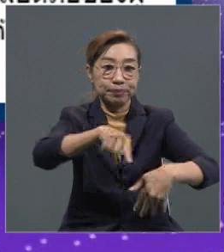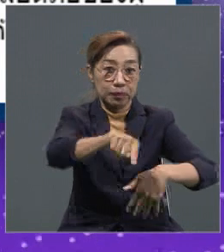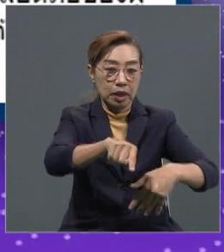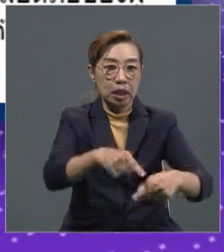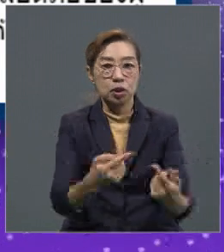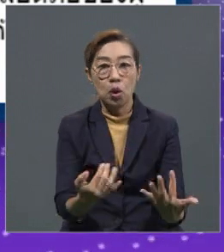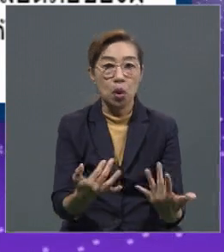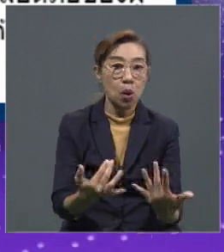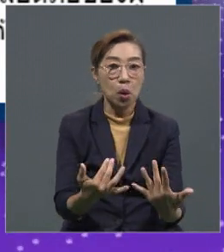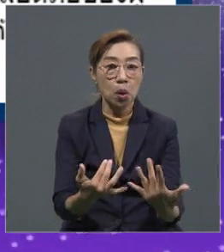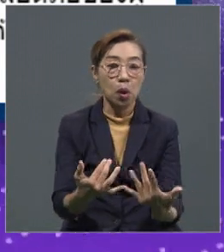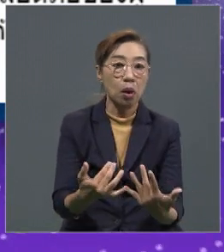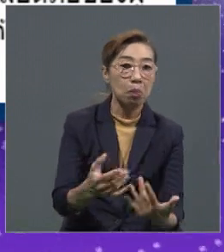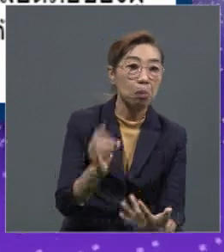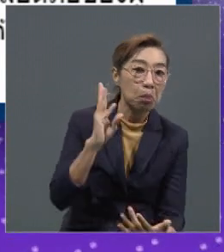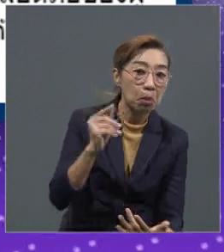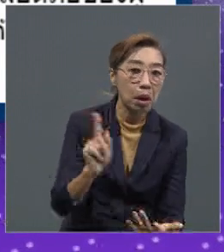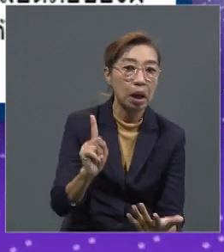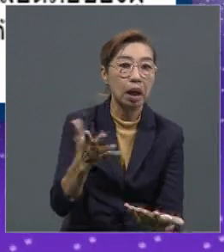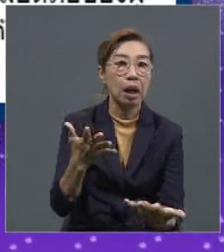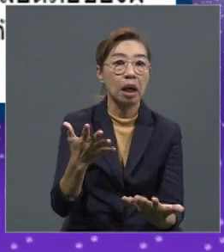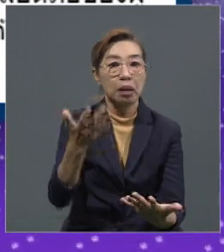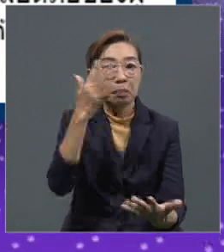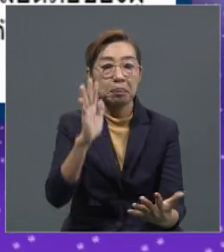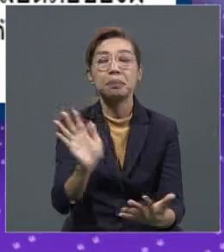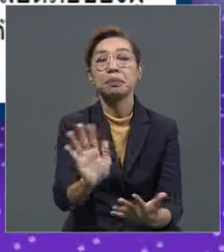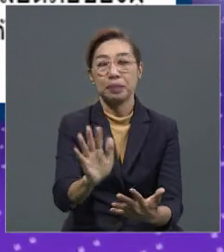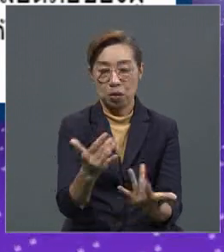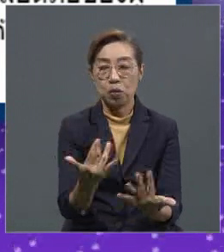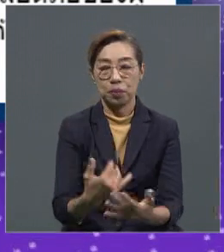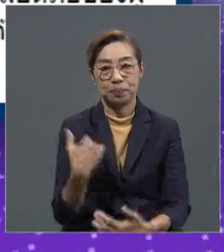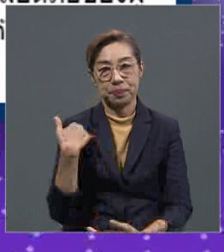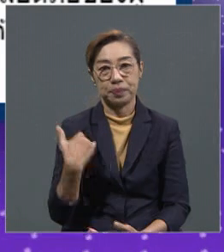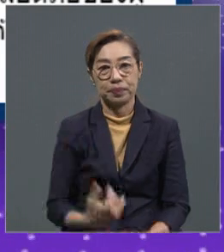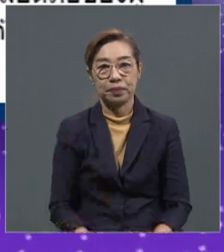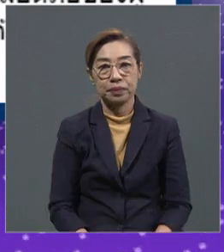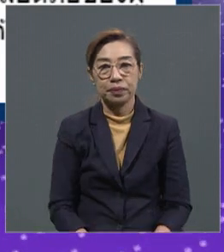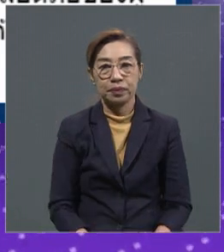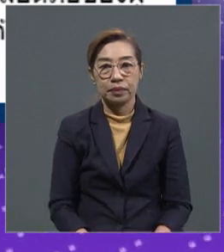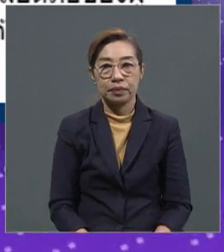ไม่คอยเกอร์กันอย่างแน่นอนนะคะสำหรับโครงการ Digital Wallet 10,000 บาทค่ะ